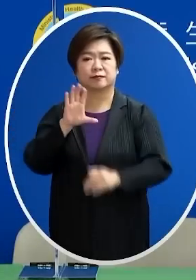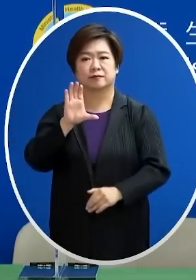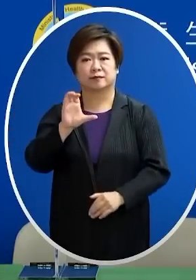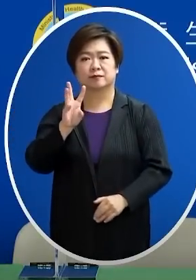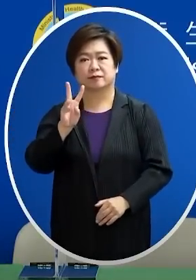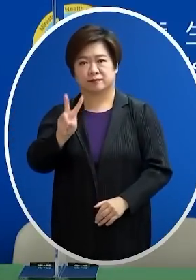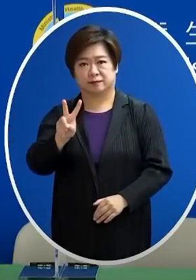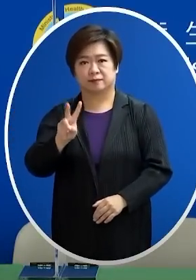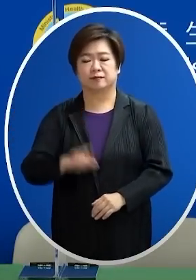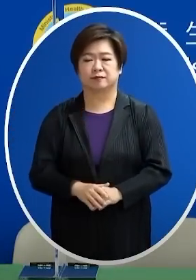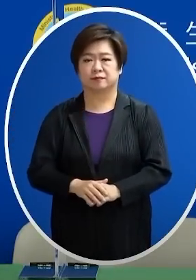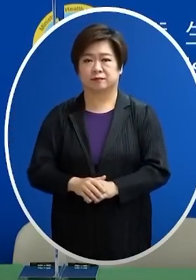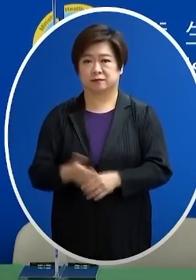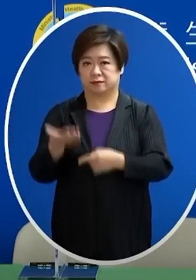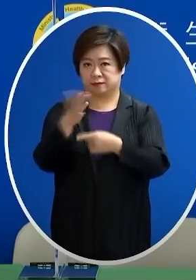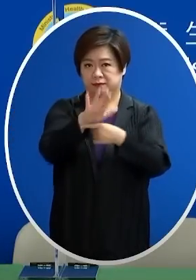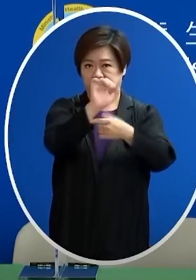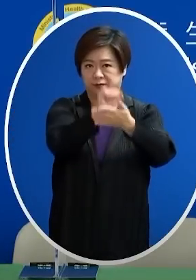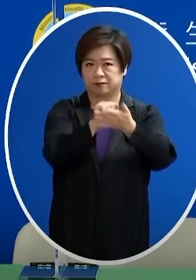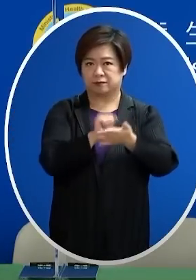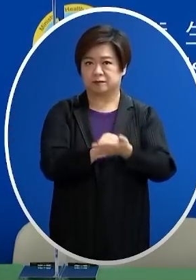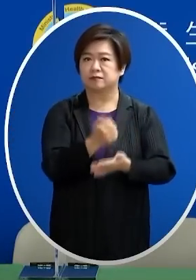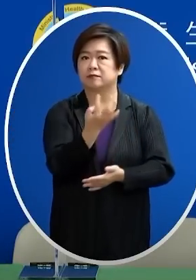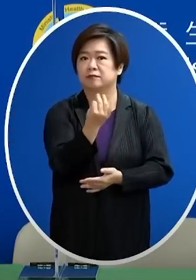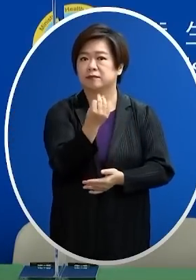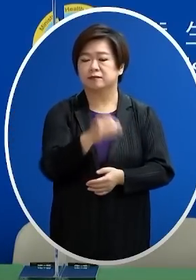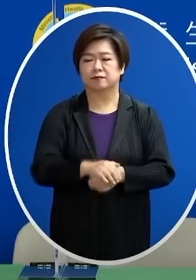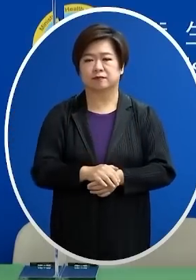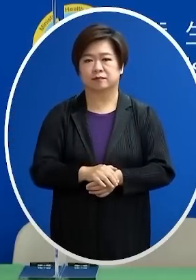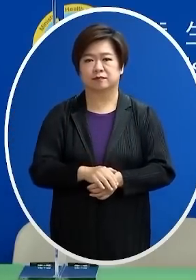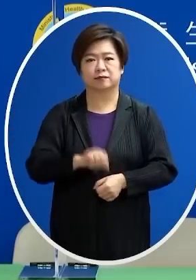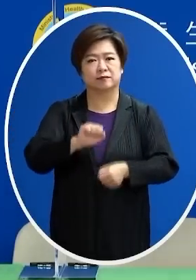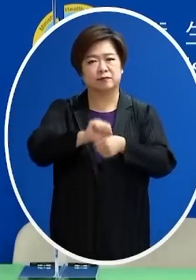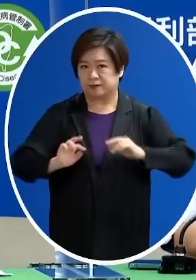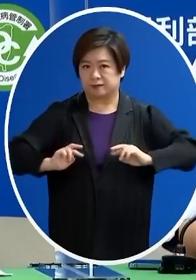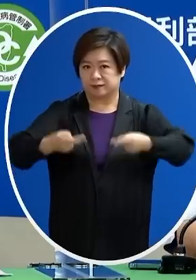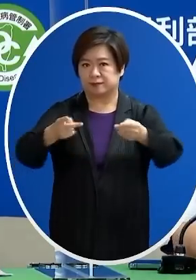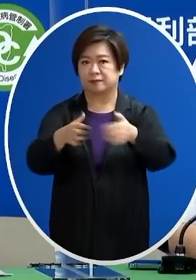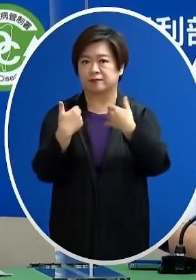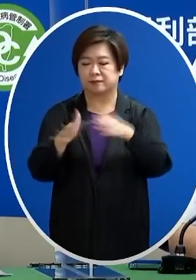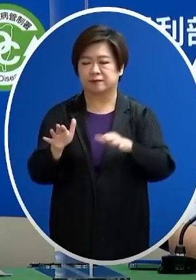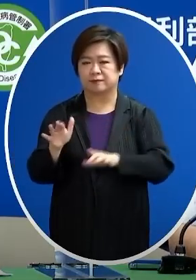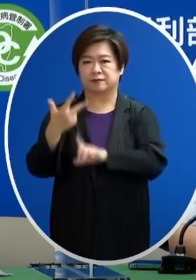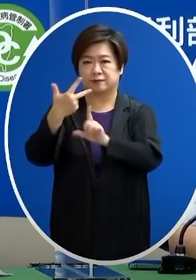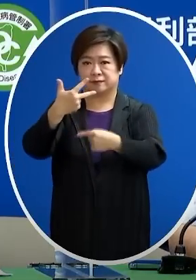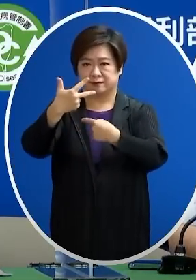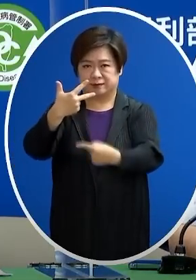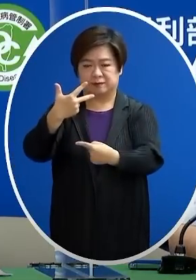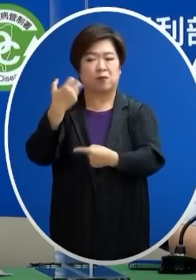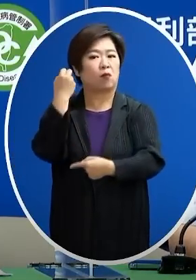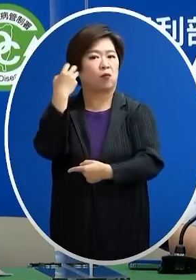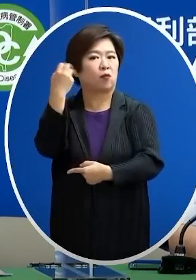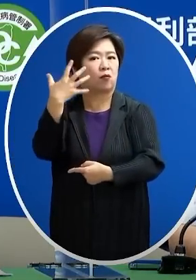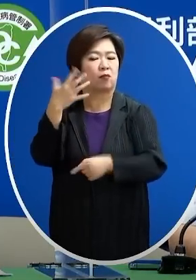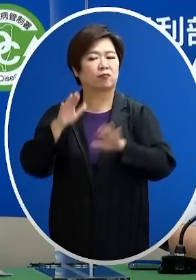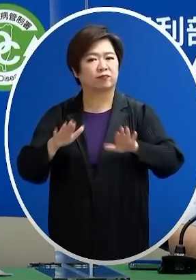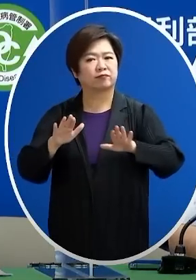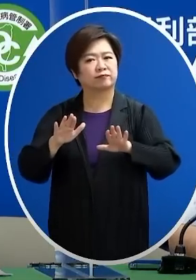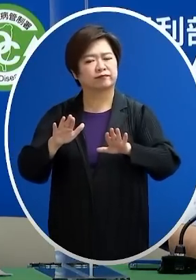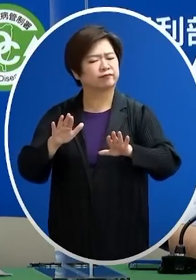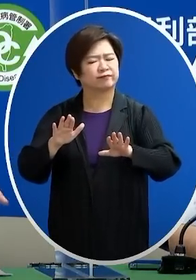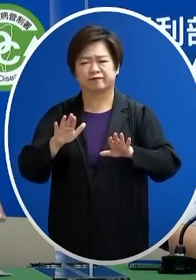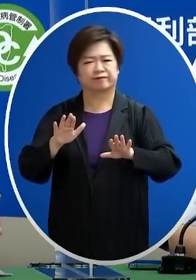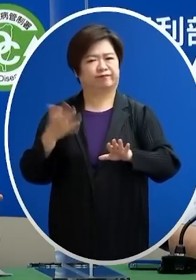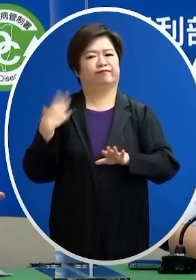92位，那死亡的案例哈啊增加了85位。 那我们7月1号起。我们是暂时先不